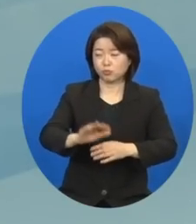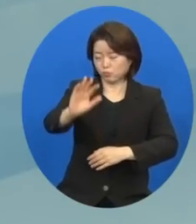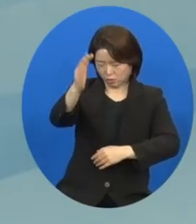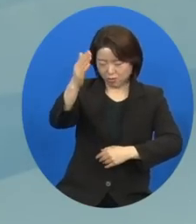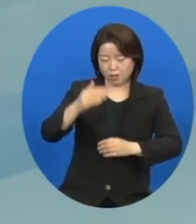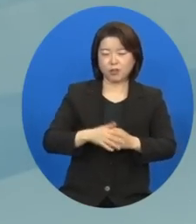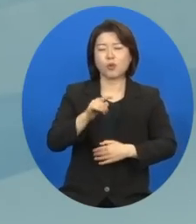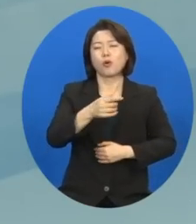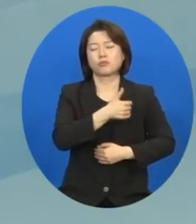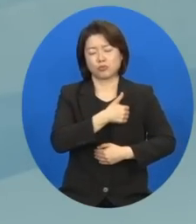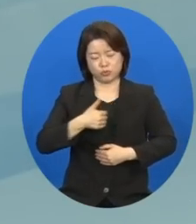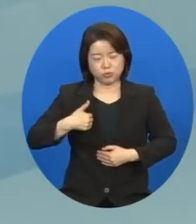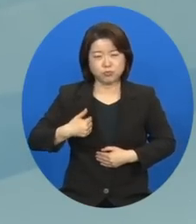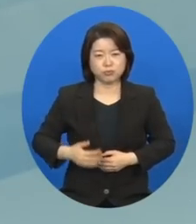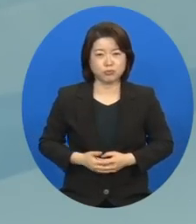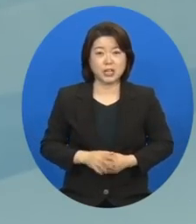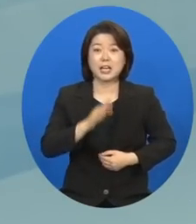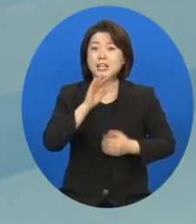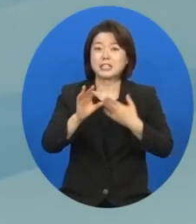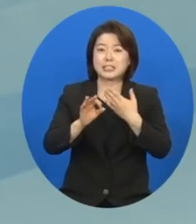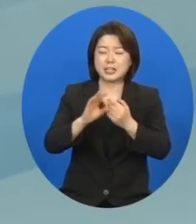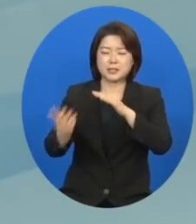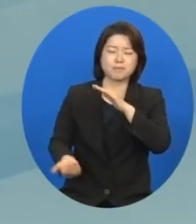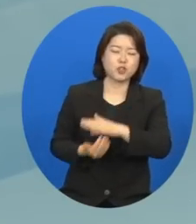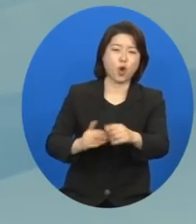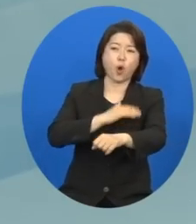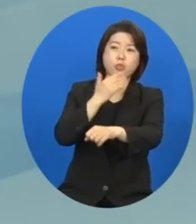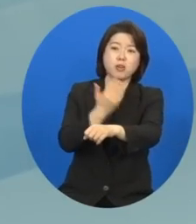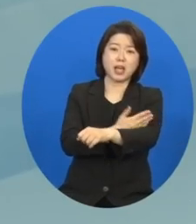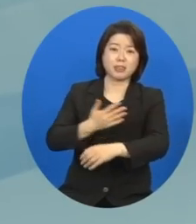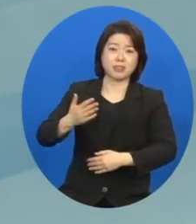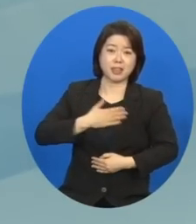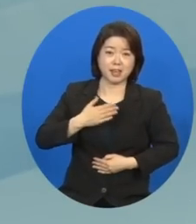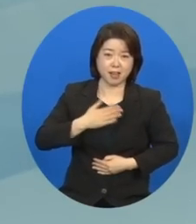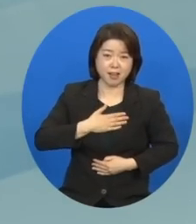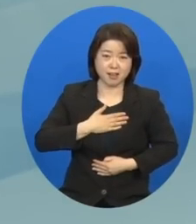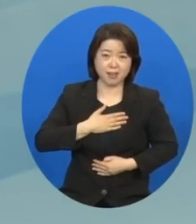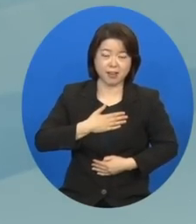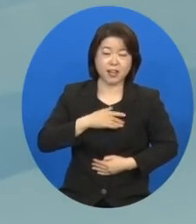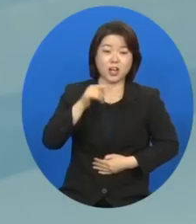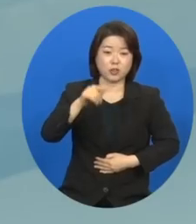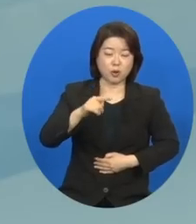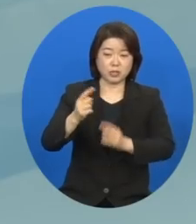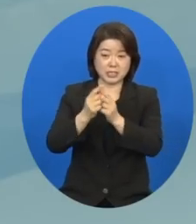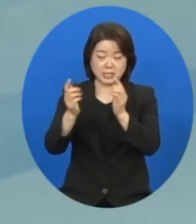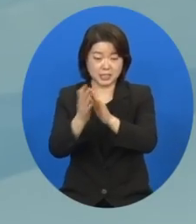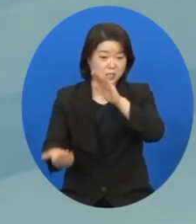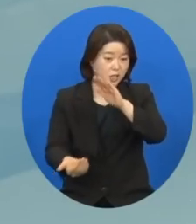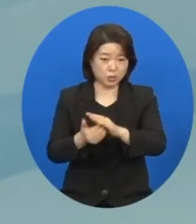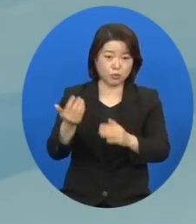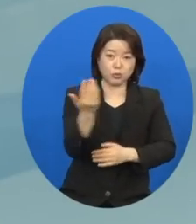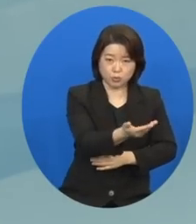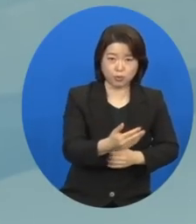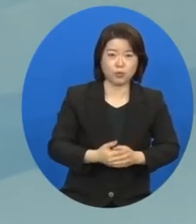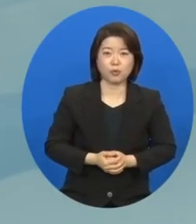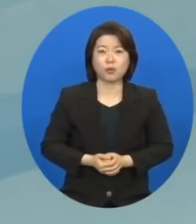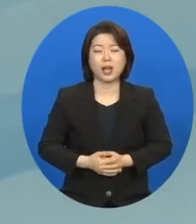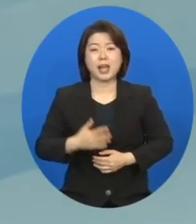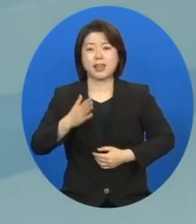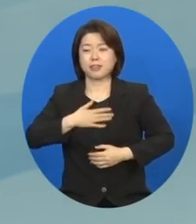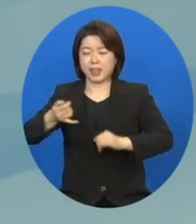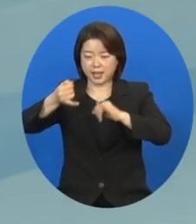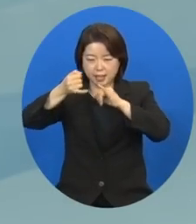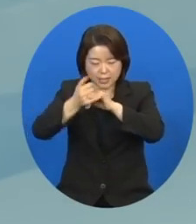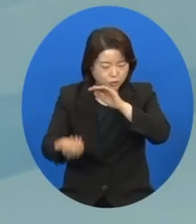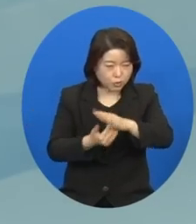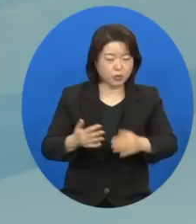된다. 넌 그걸로 충분하다. 그러면 전능한 내가 내가 친히 이룰 것이다. 그래서 오늘 본문에 보면요, 내가 약속을 이룰